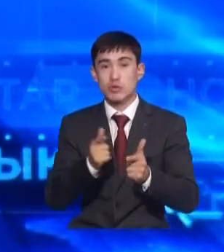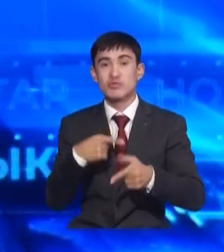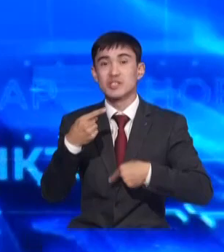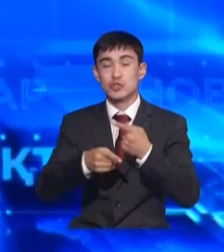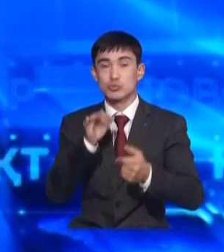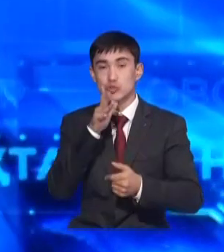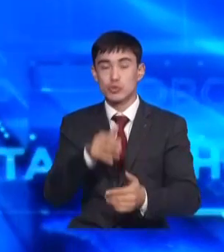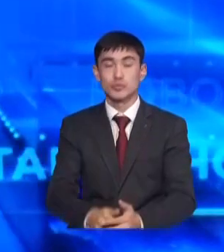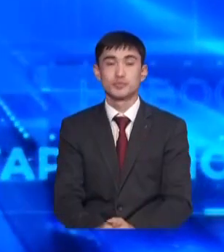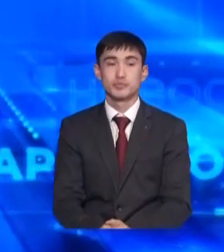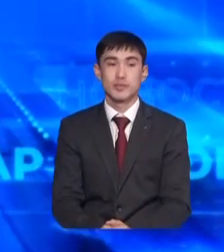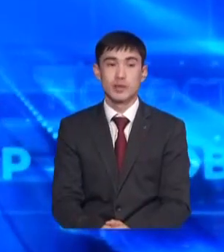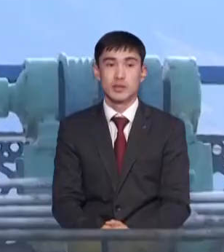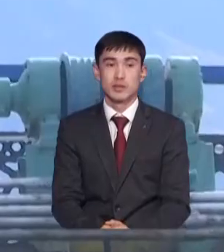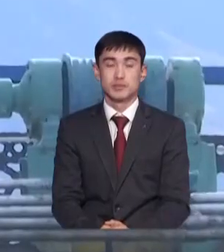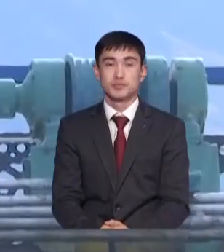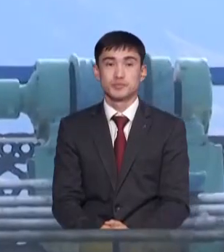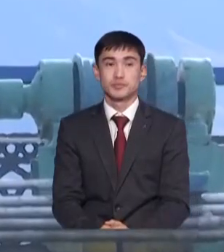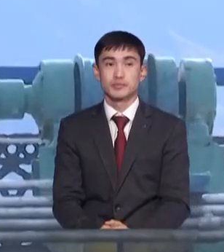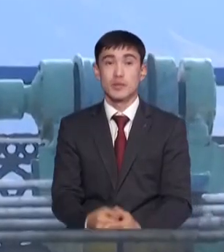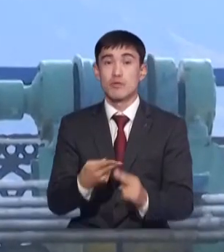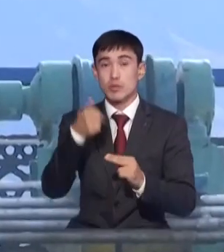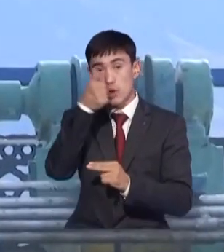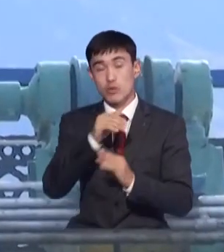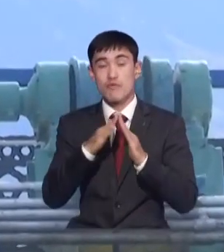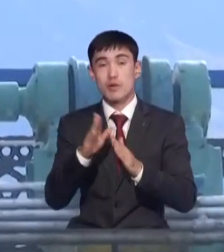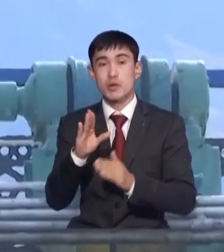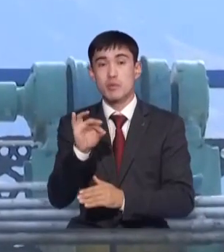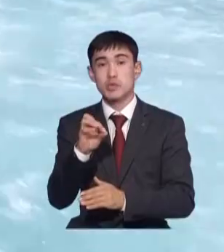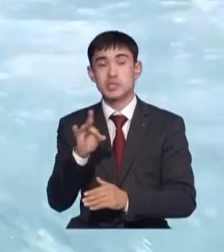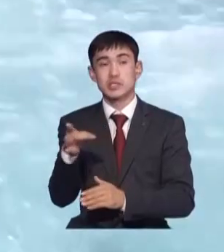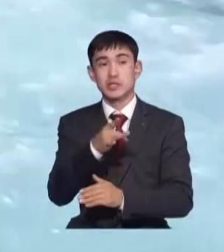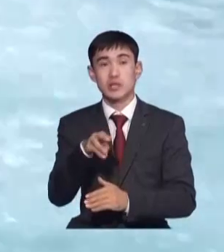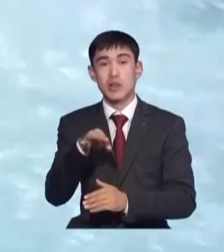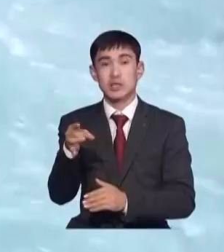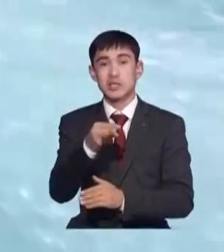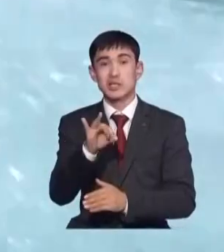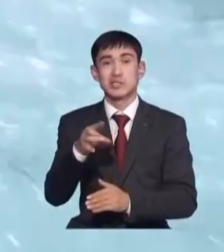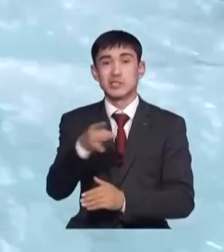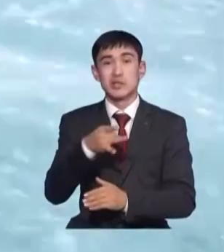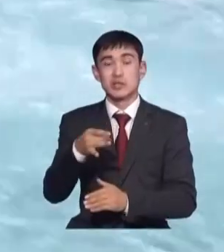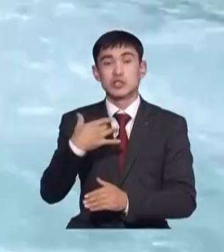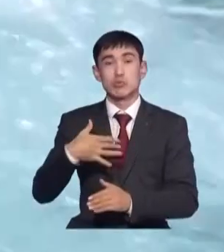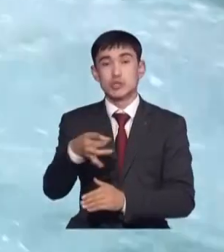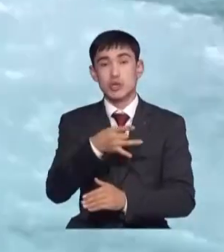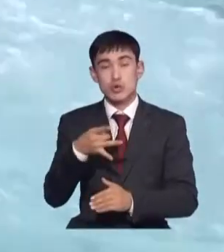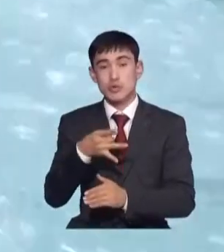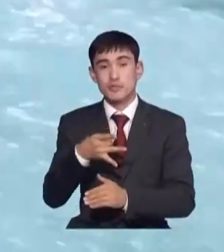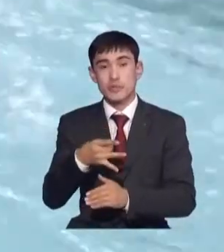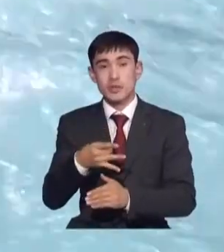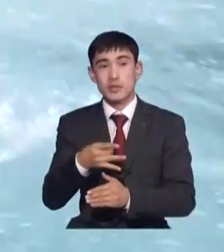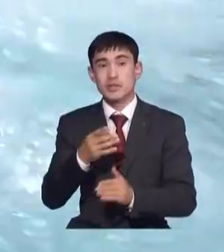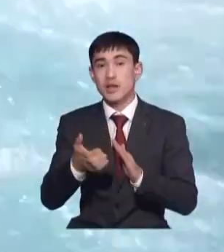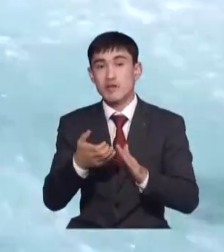подготовка к следующему сезону. В этом году фермеры Имбекшигазахского, Талгарского, Илийского и Жамбыльского районов не